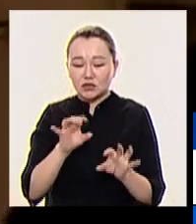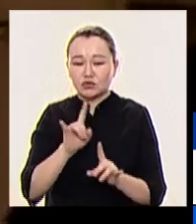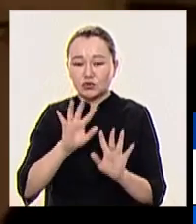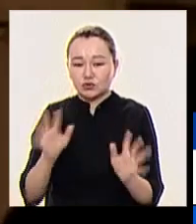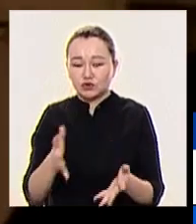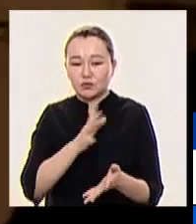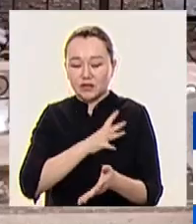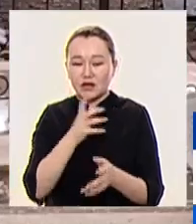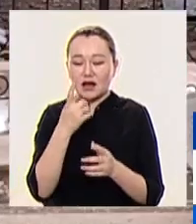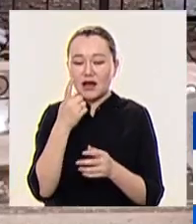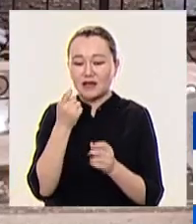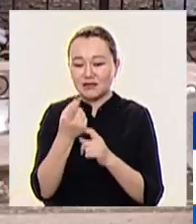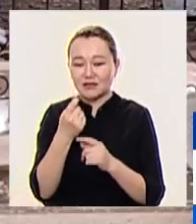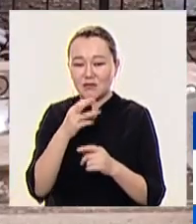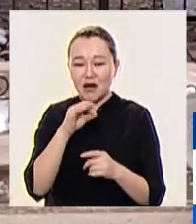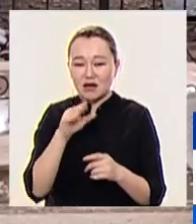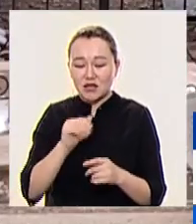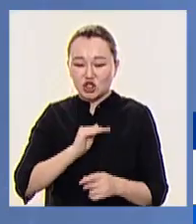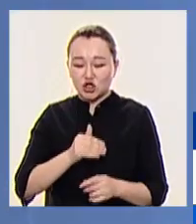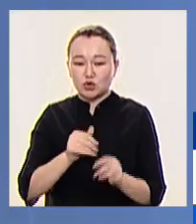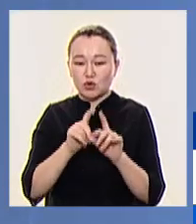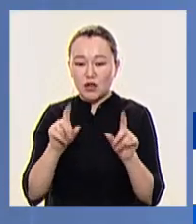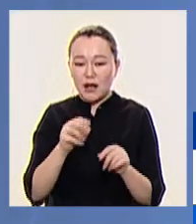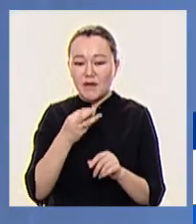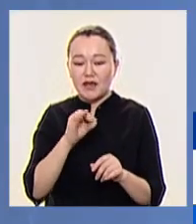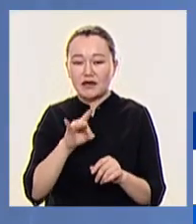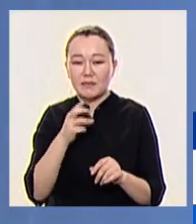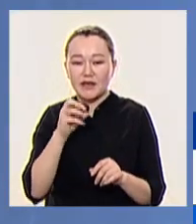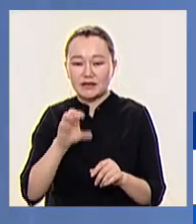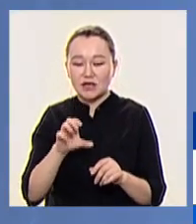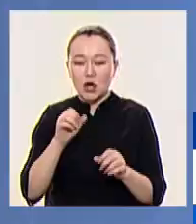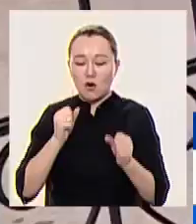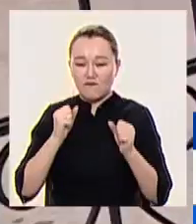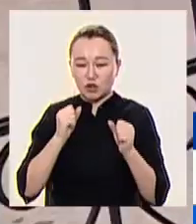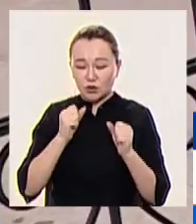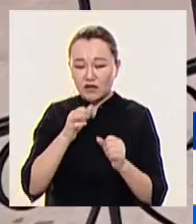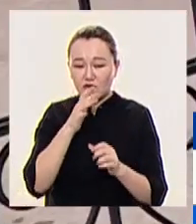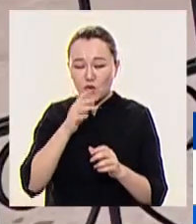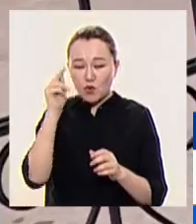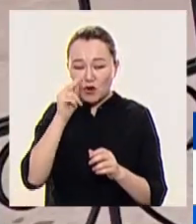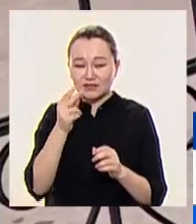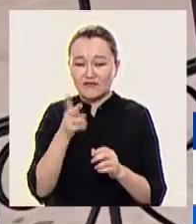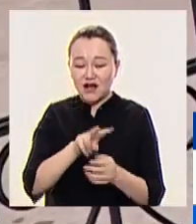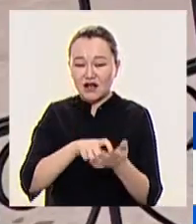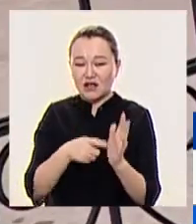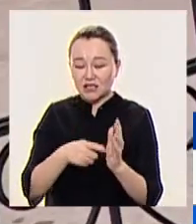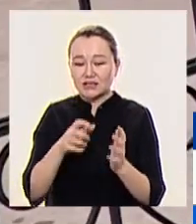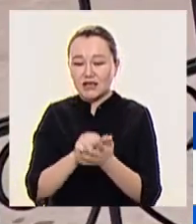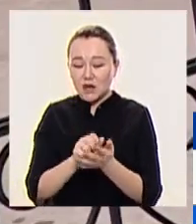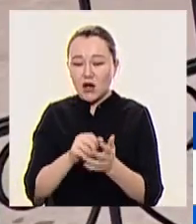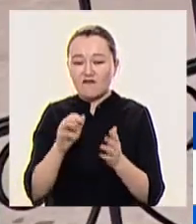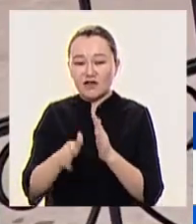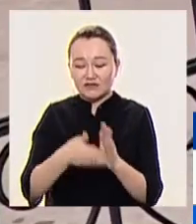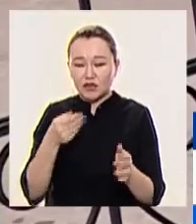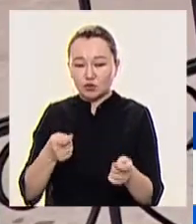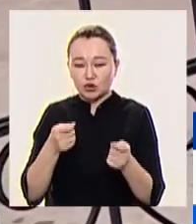инцидент произошел 11 марта в частной школе Мейербейс, прямо на уроке физкультуры. Занимались два класса. Но учителя вызвала к себе завуч